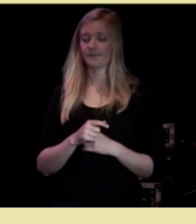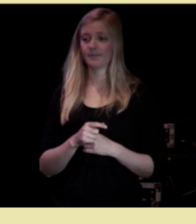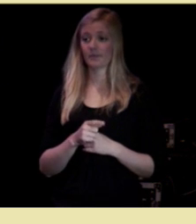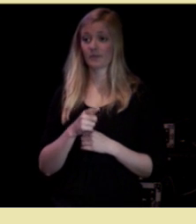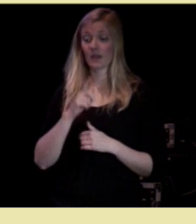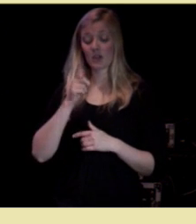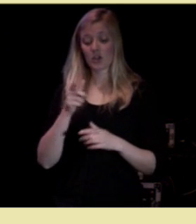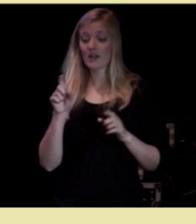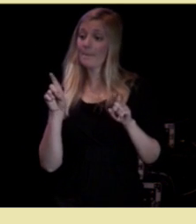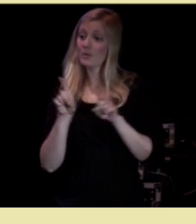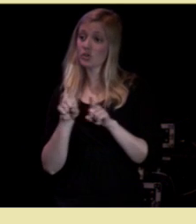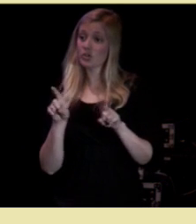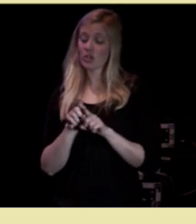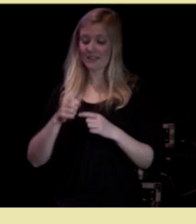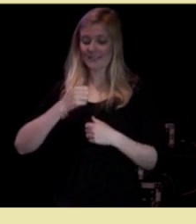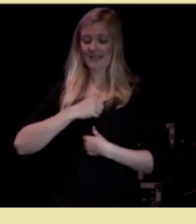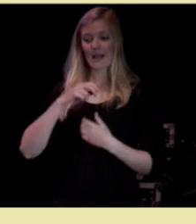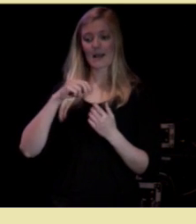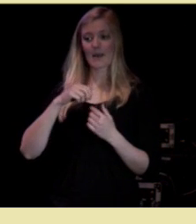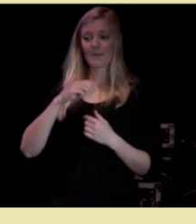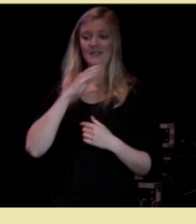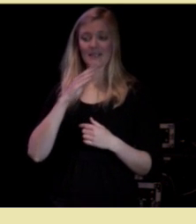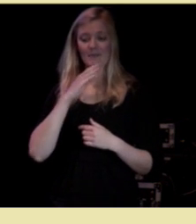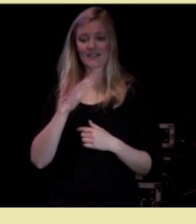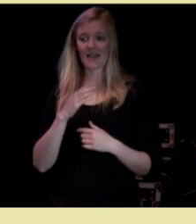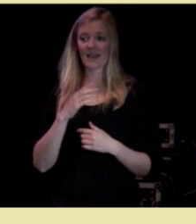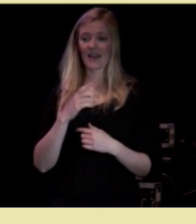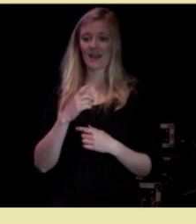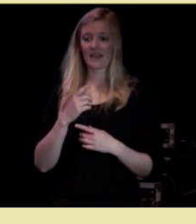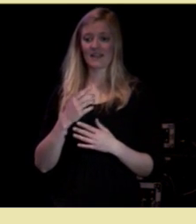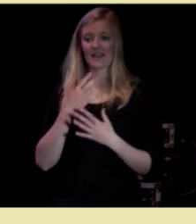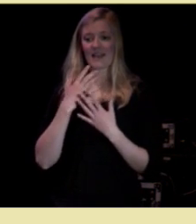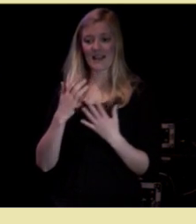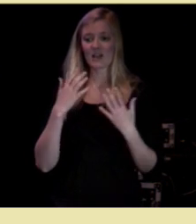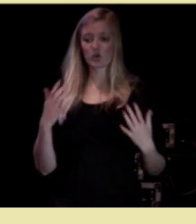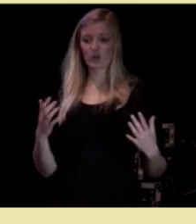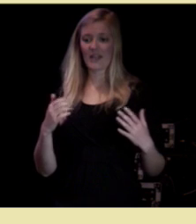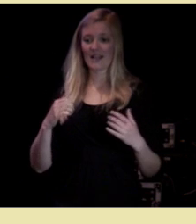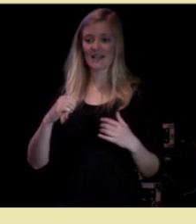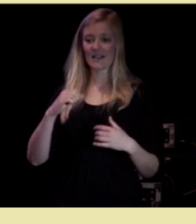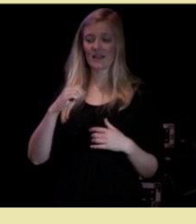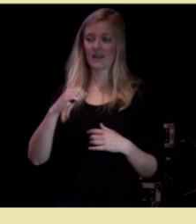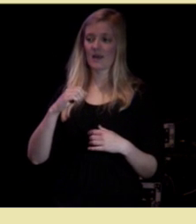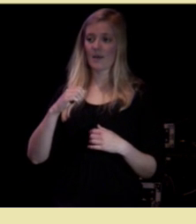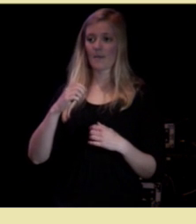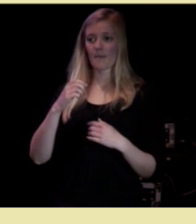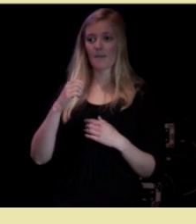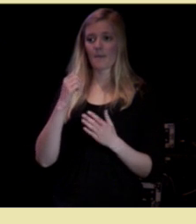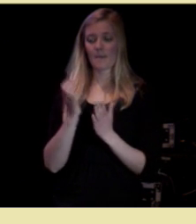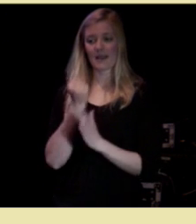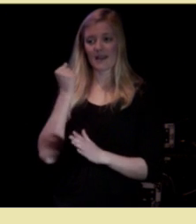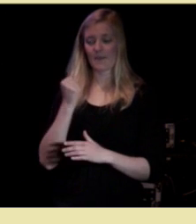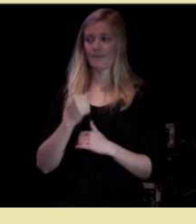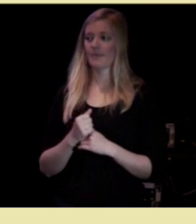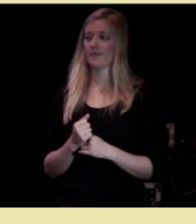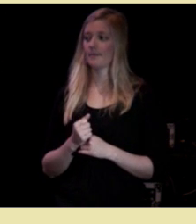at selvbestemmelse et relasjonelt begrep, mer enn et individuelt. Og at